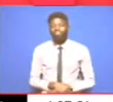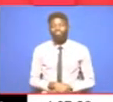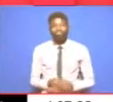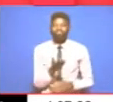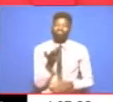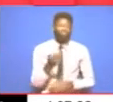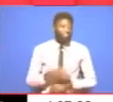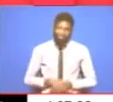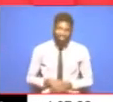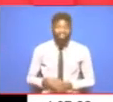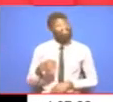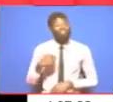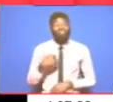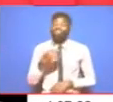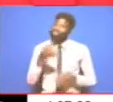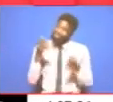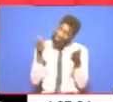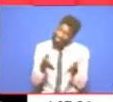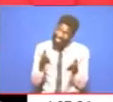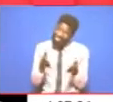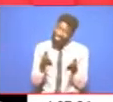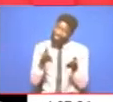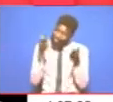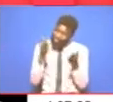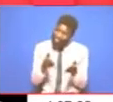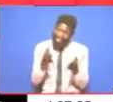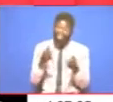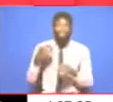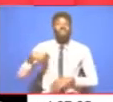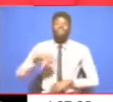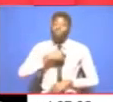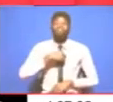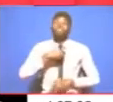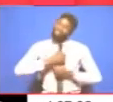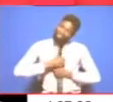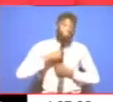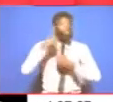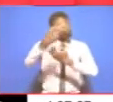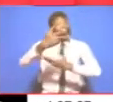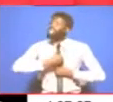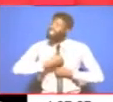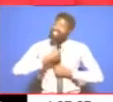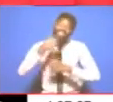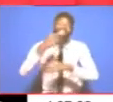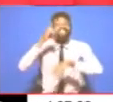Mimi nataka tu leo ni siku ya tuambie itoke, ndio tukianza safari.